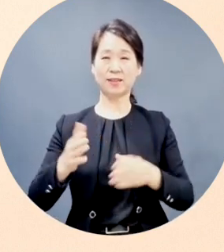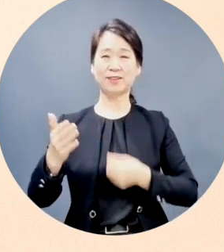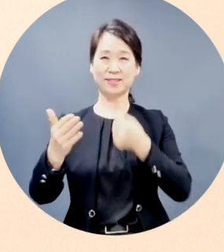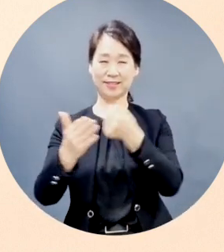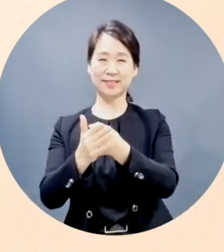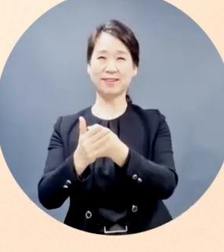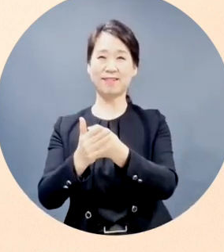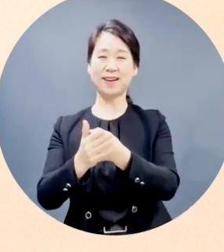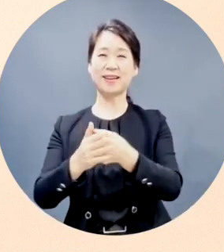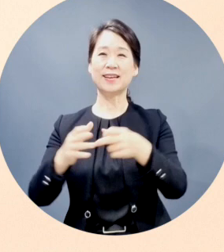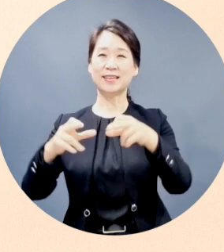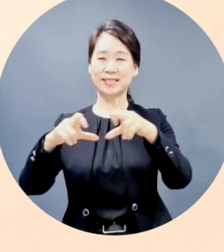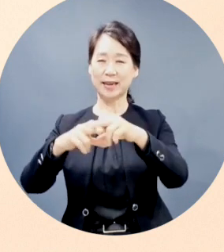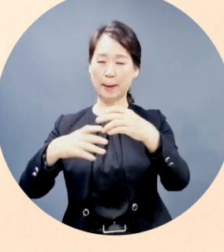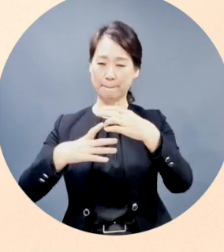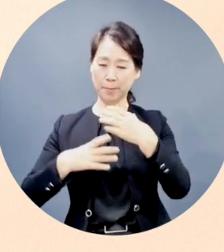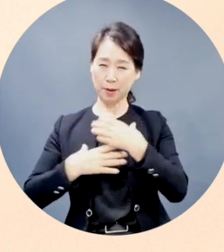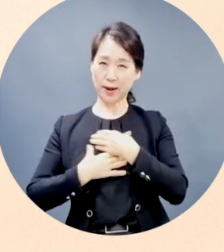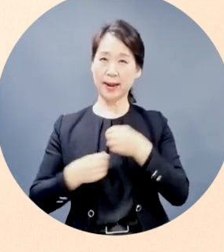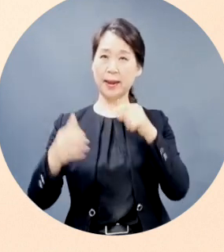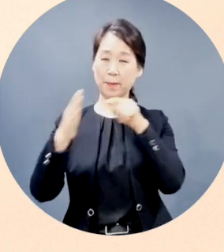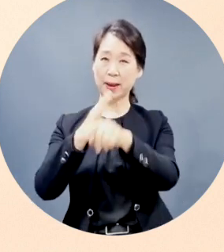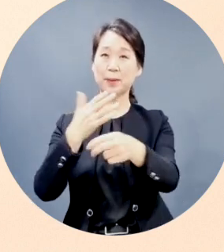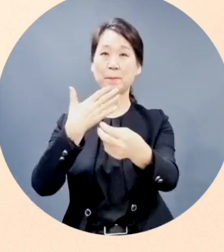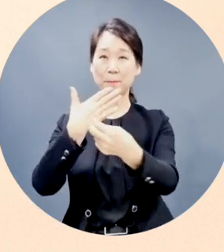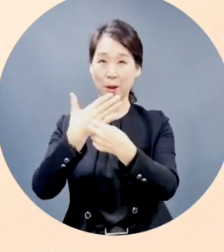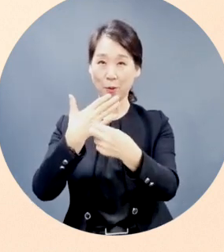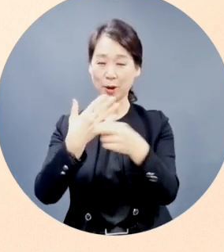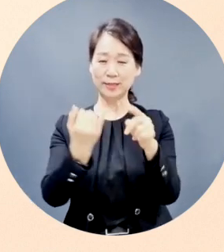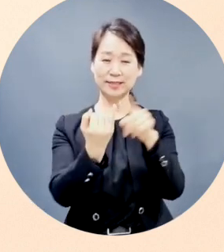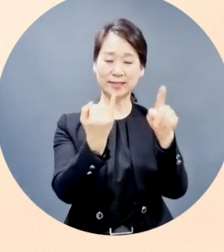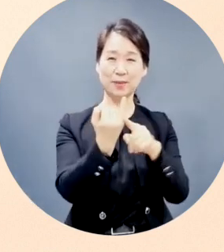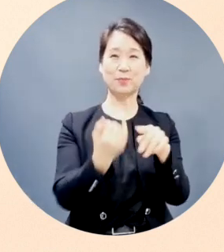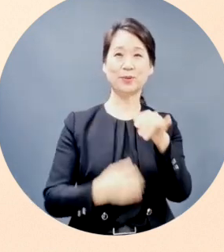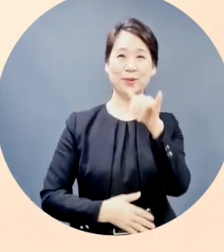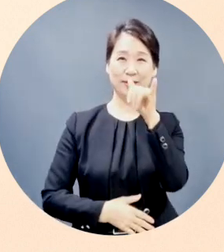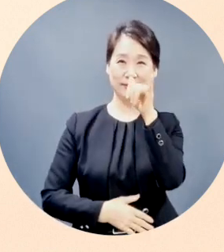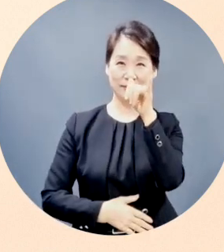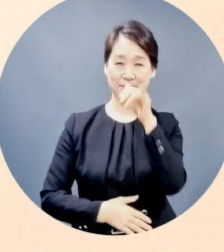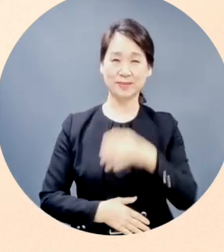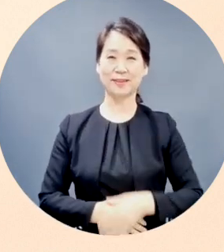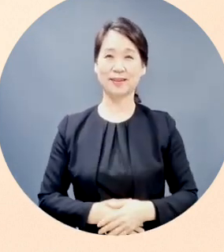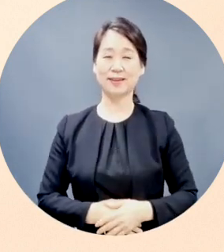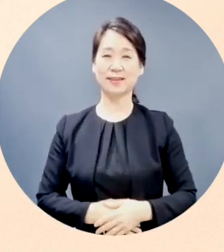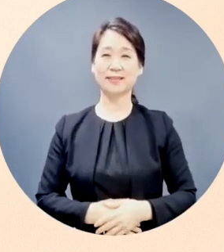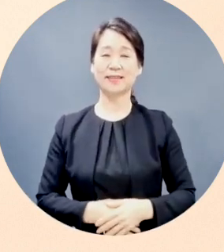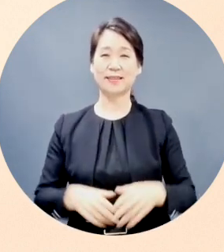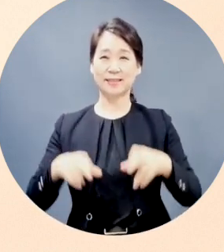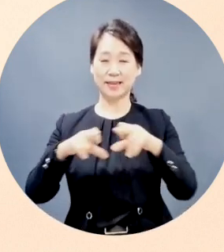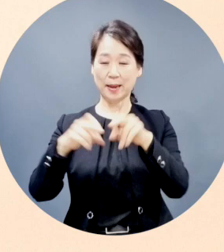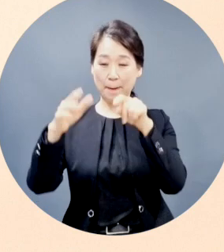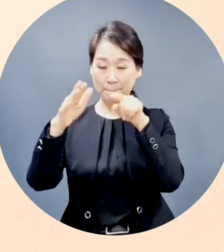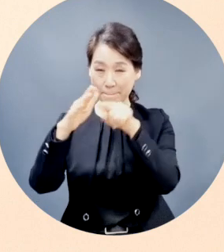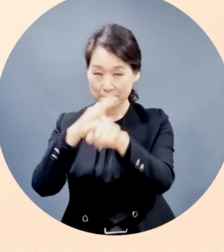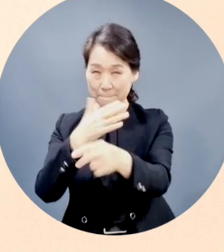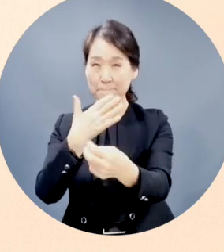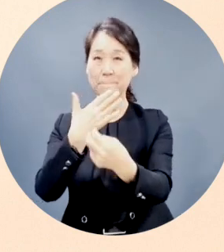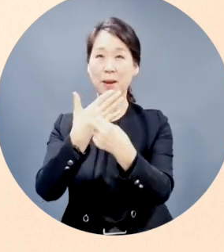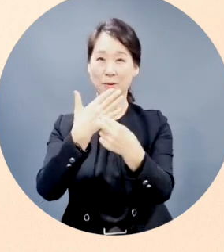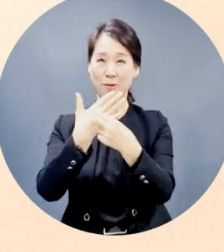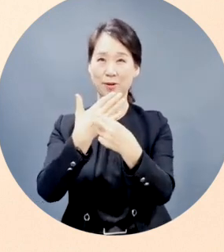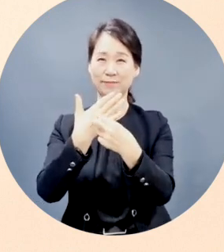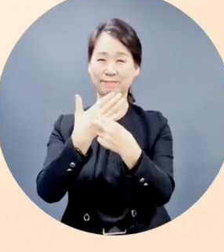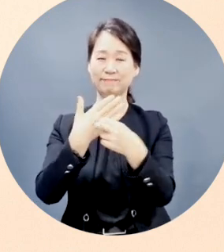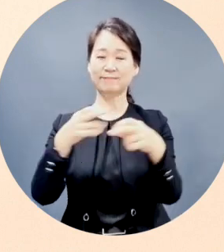지정한 장애친화 건강검진기관과 장애친화 산부인과가 있습니다. 장애친화 건강검진기관은